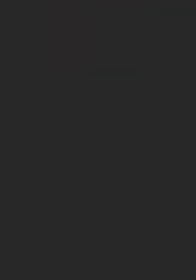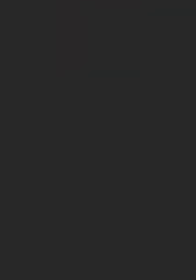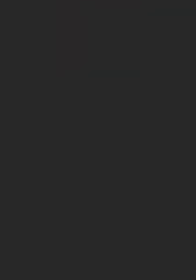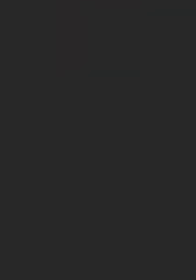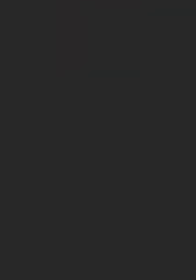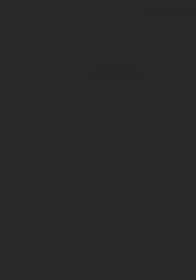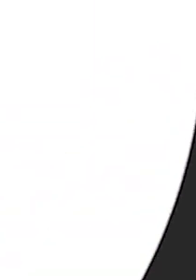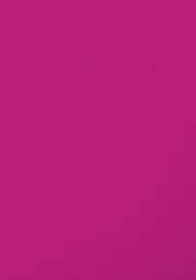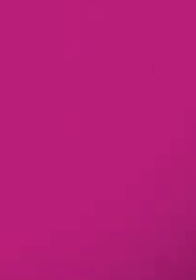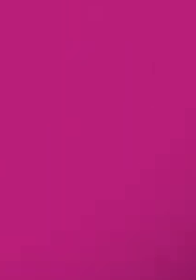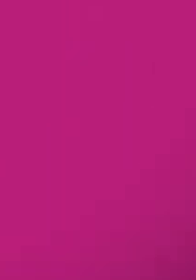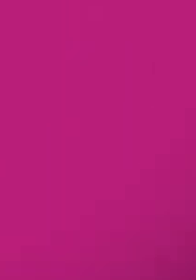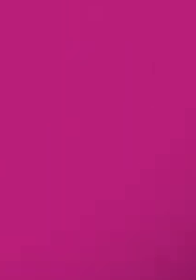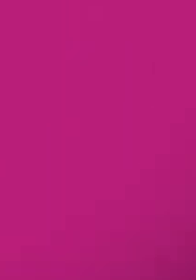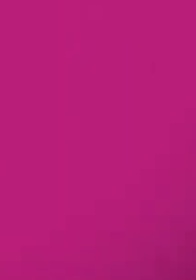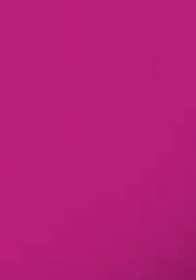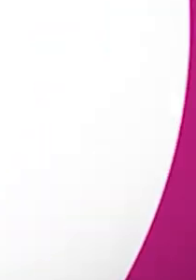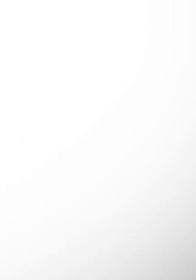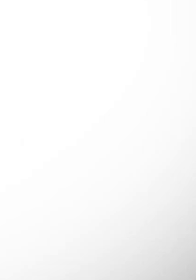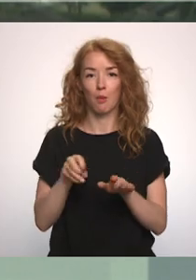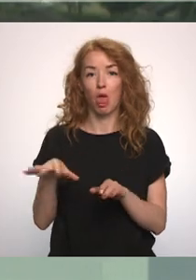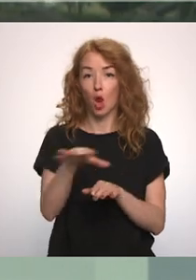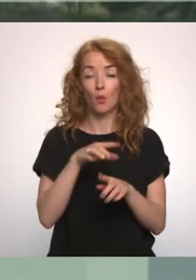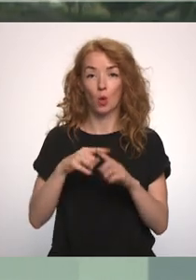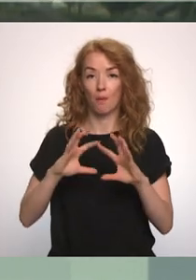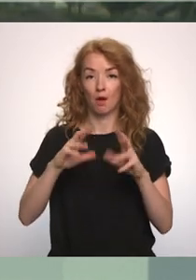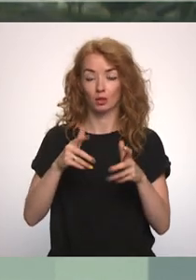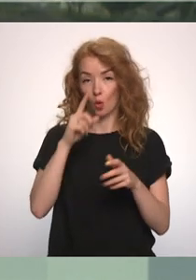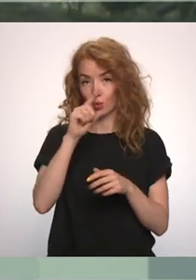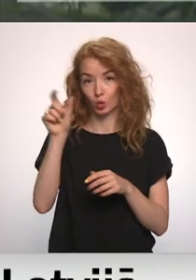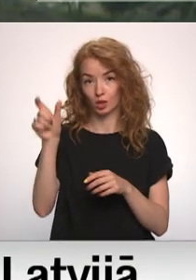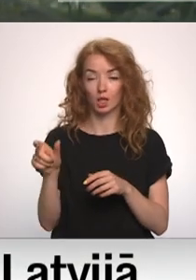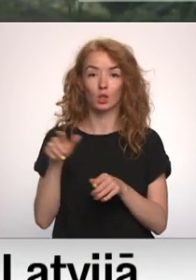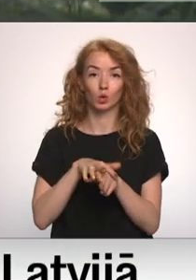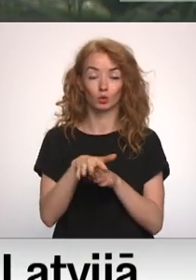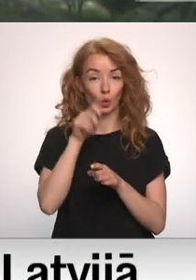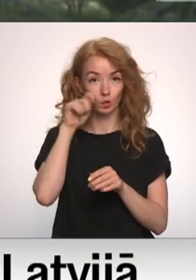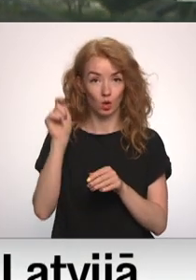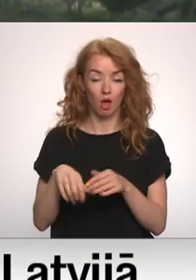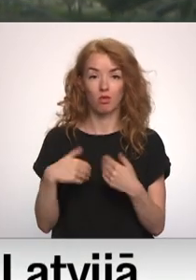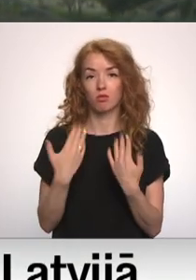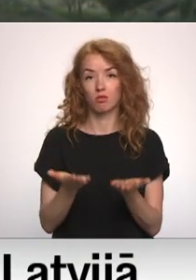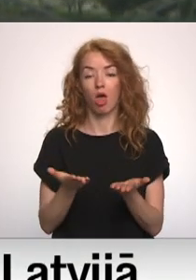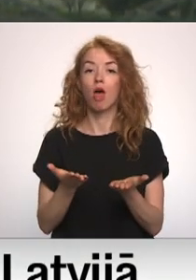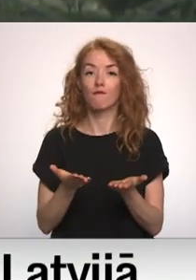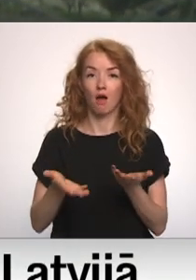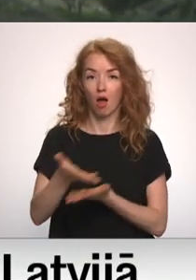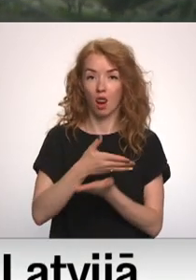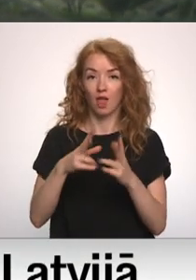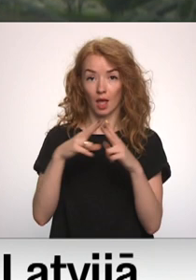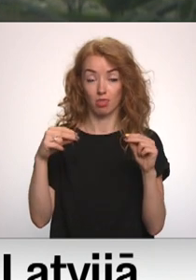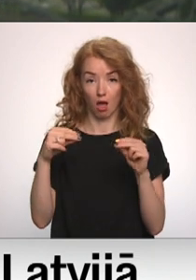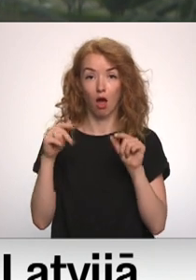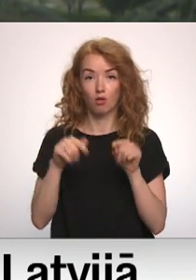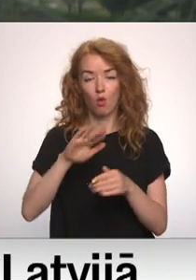Re! Viss ēters ir te! Putina režīma uzbrukums Ukrainā ir devis militārajai aliansai NATO